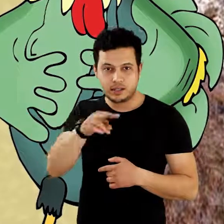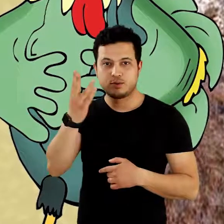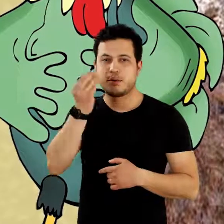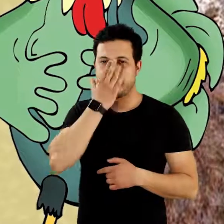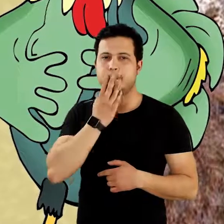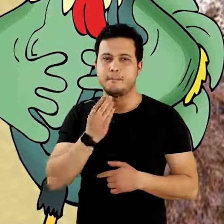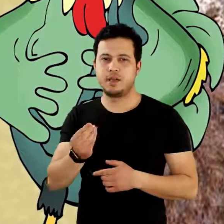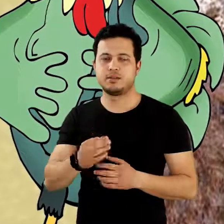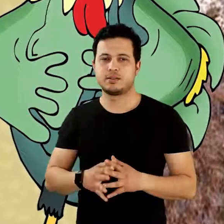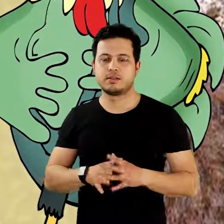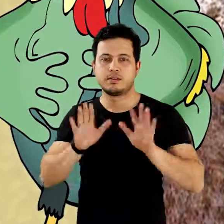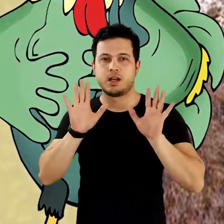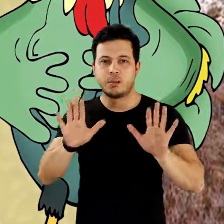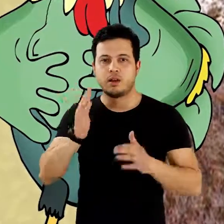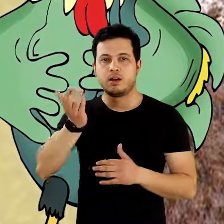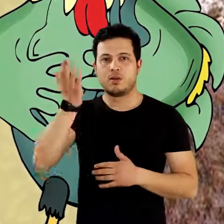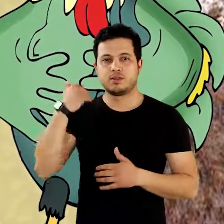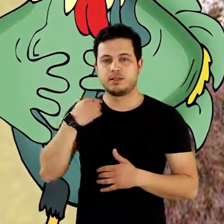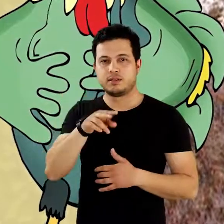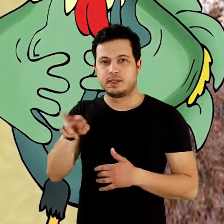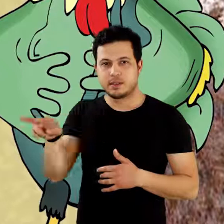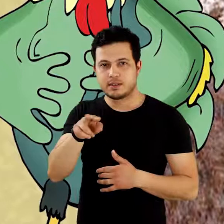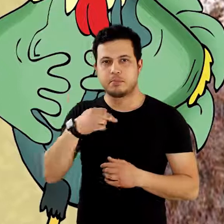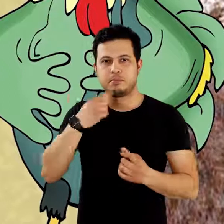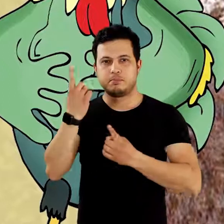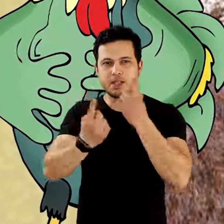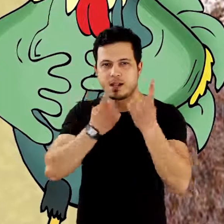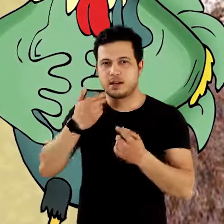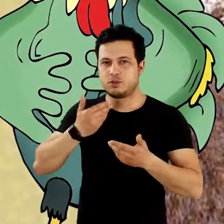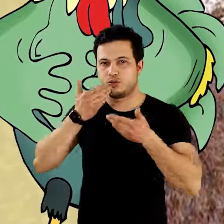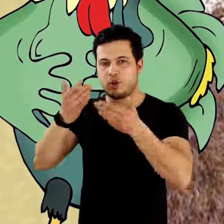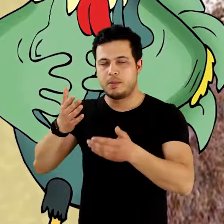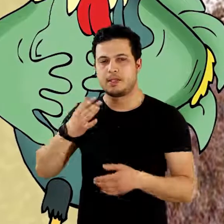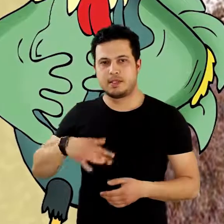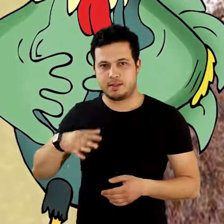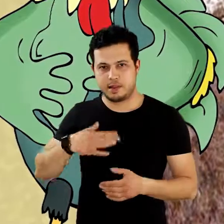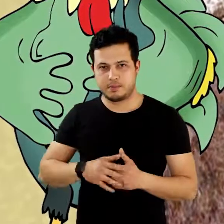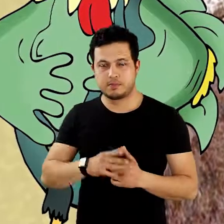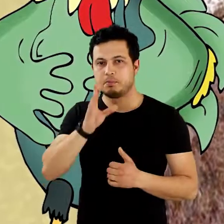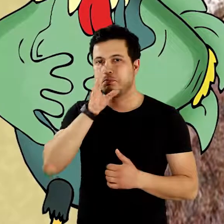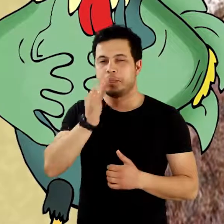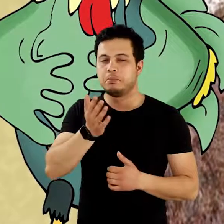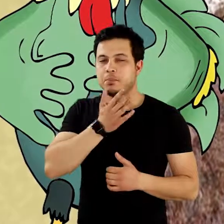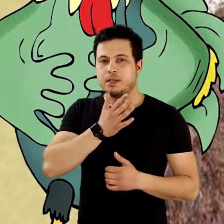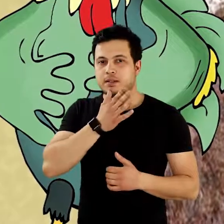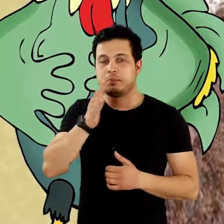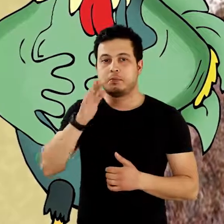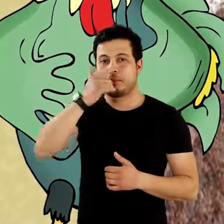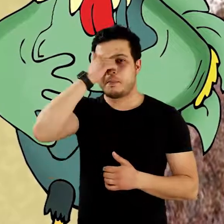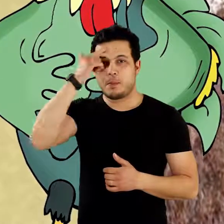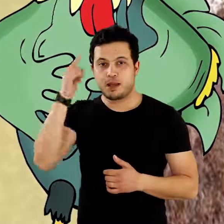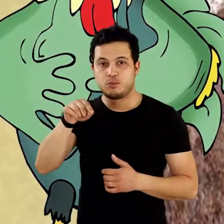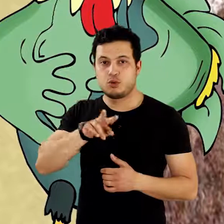beğeneceksiniz. Ama önce size birkaç şey de ben söylemek isterim. Kim bilir belki de yolculukta